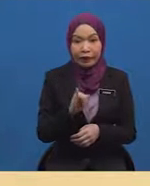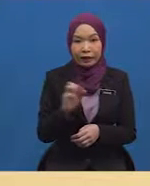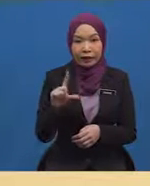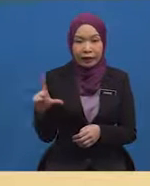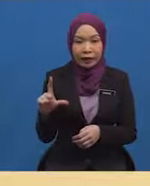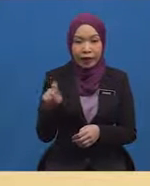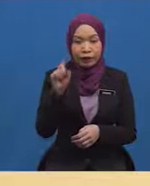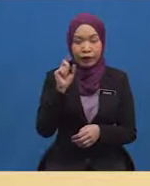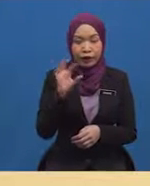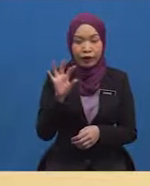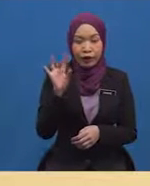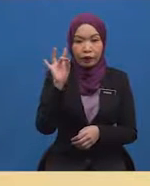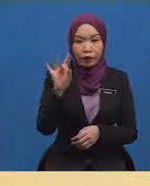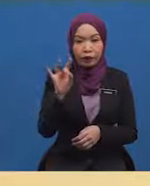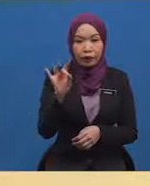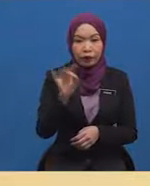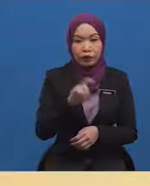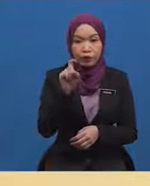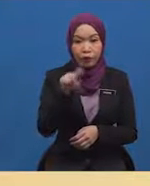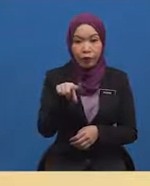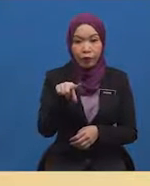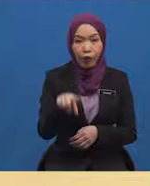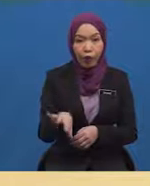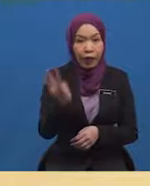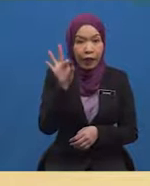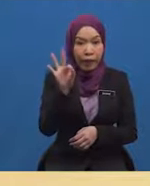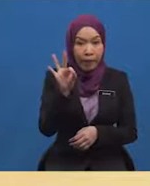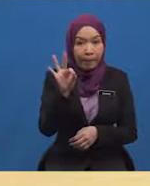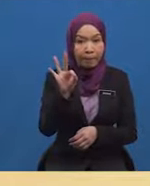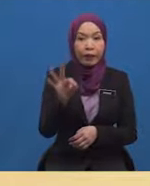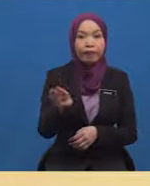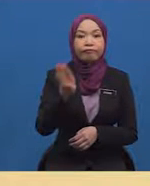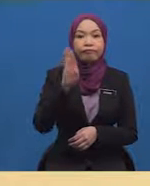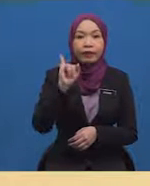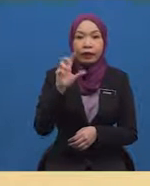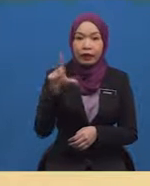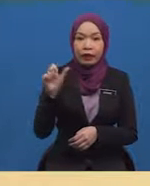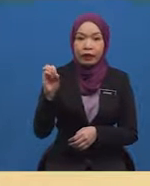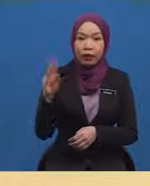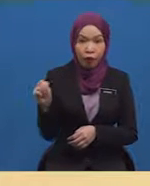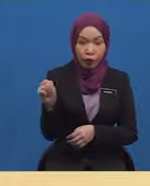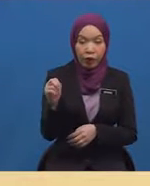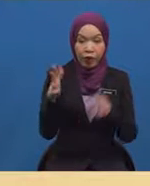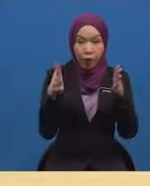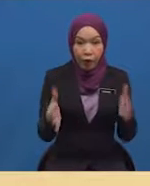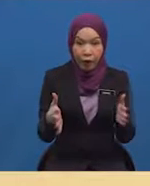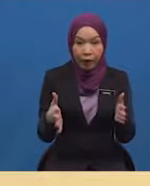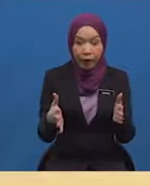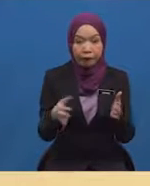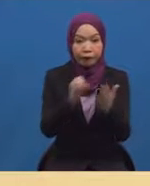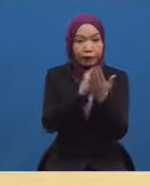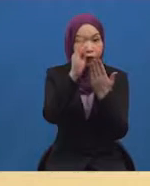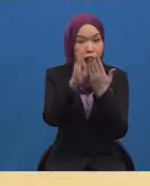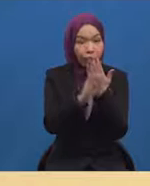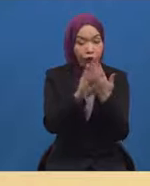Oktober 2020. Bayangkan 7.8 bilion. Pernahkah anda terfikir